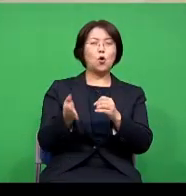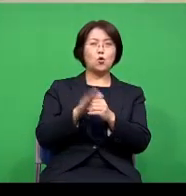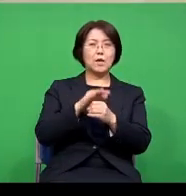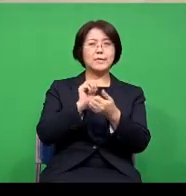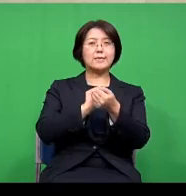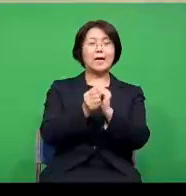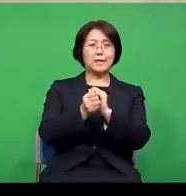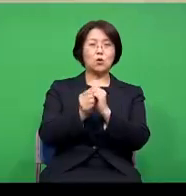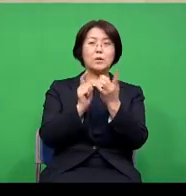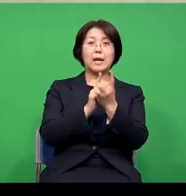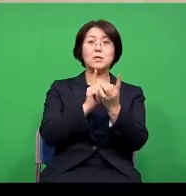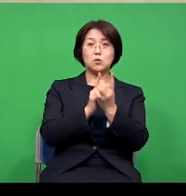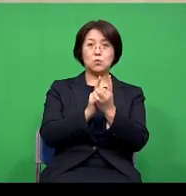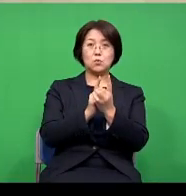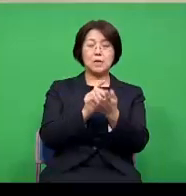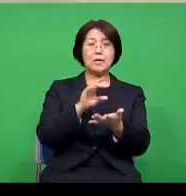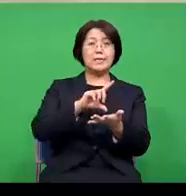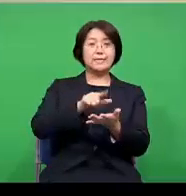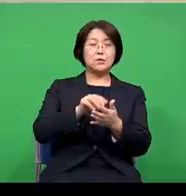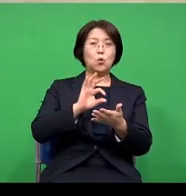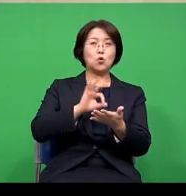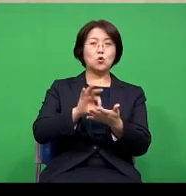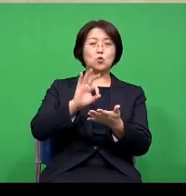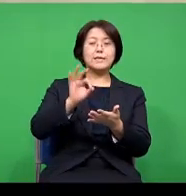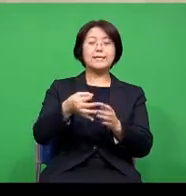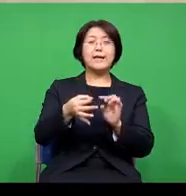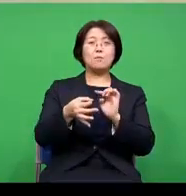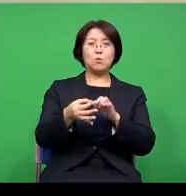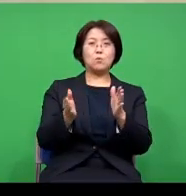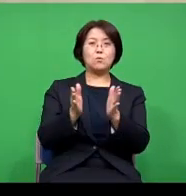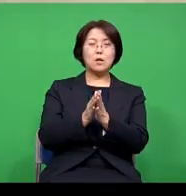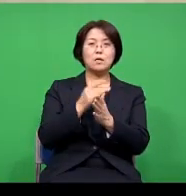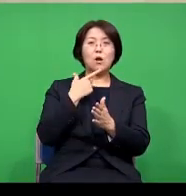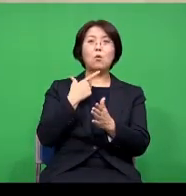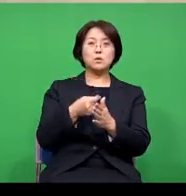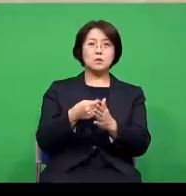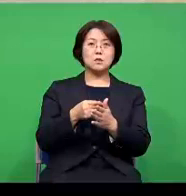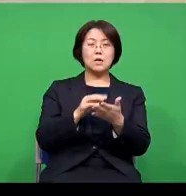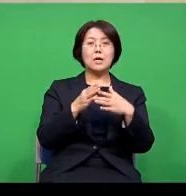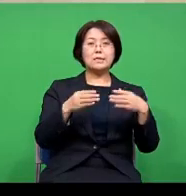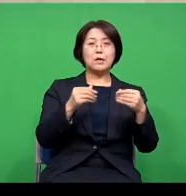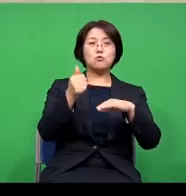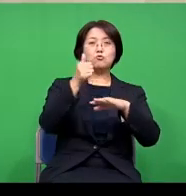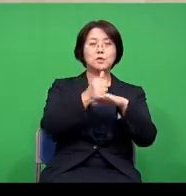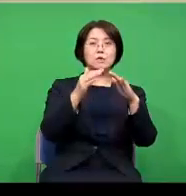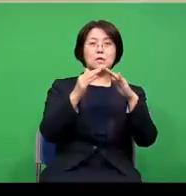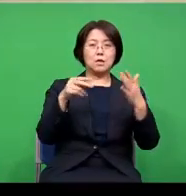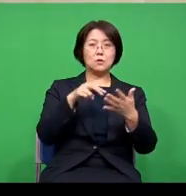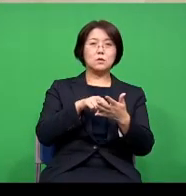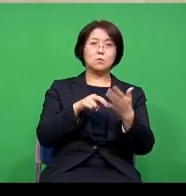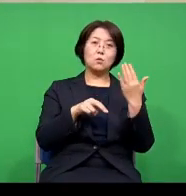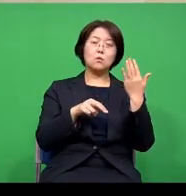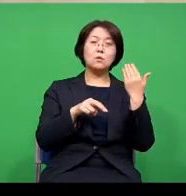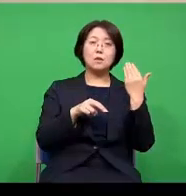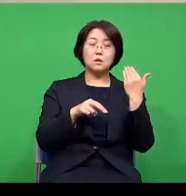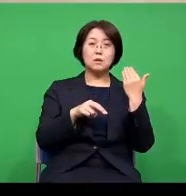に、まあ、地方消費税も加えてほしいと。で、そのことはもう全国知事会としても、この間